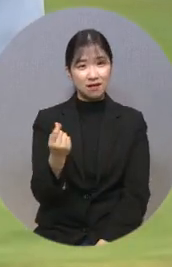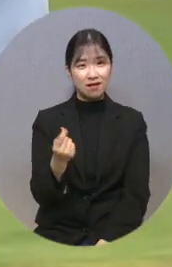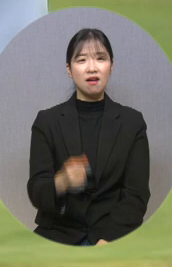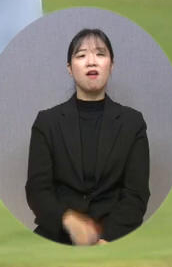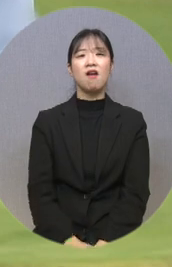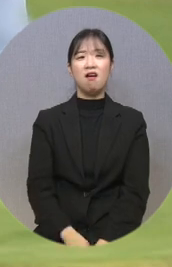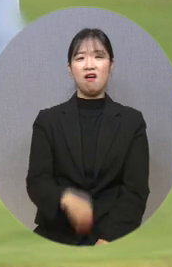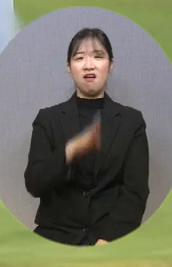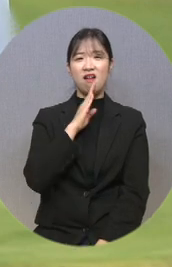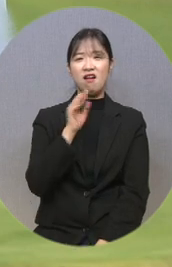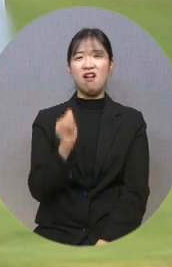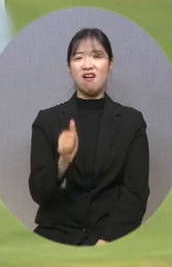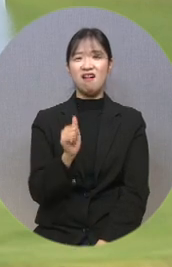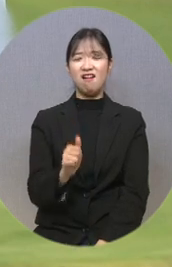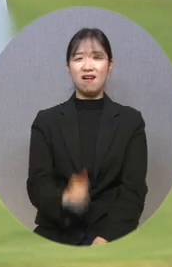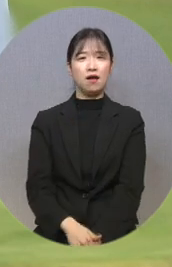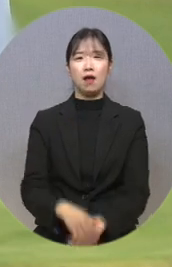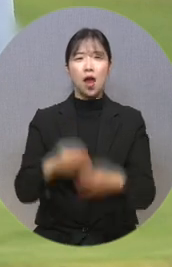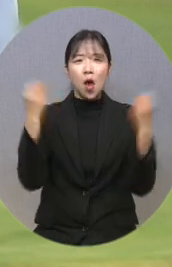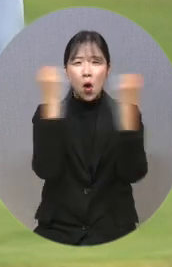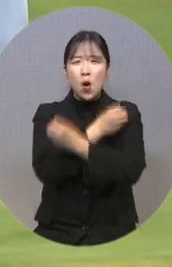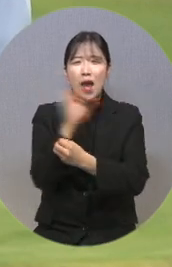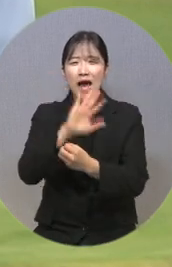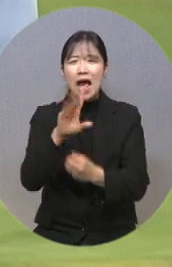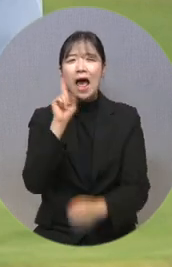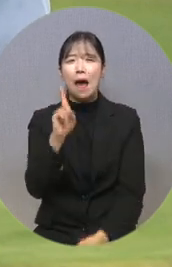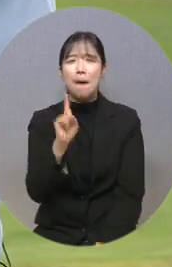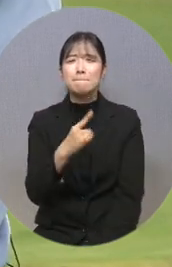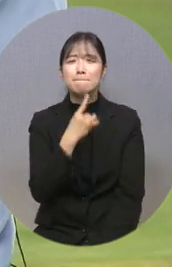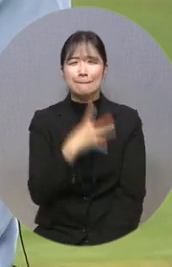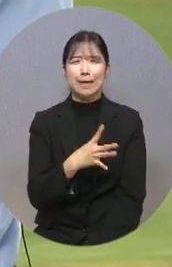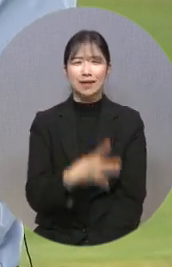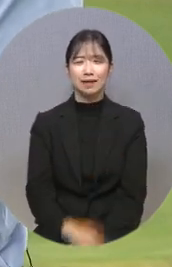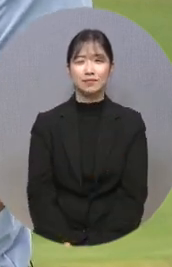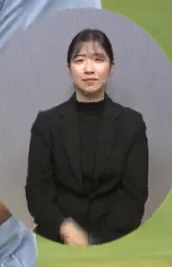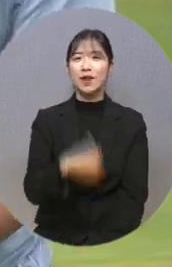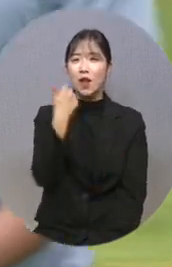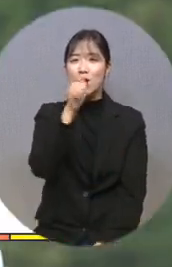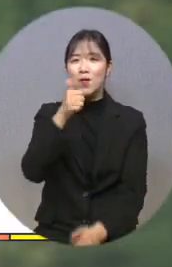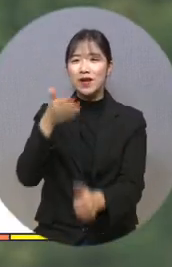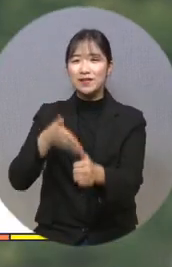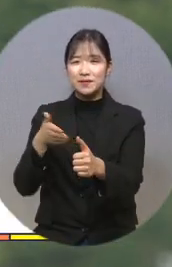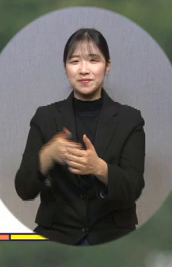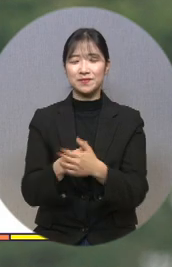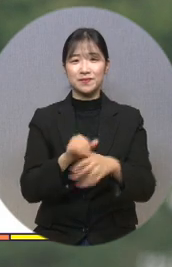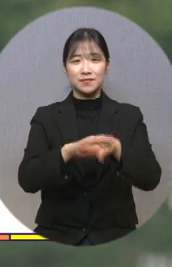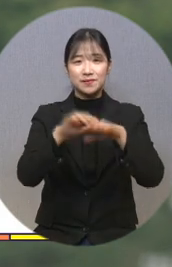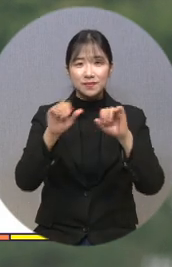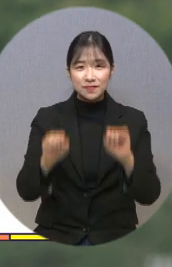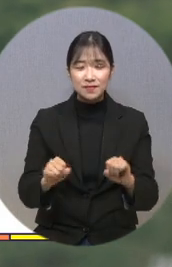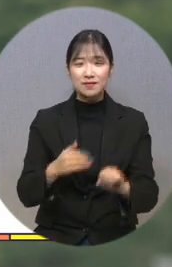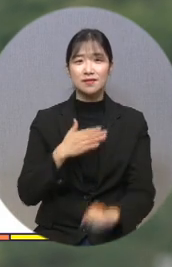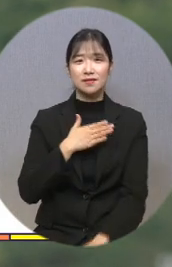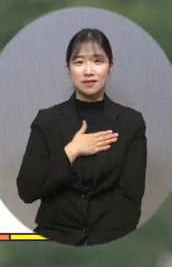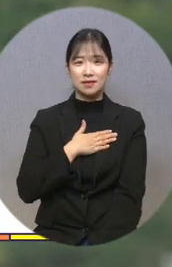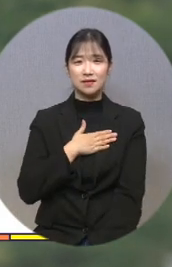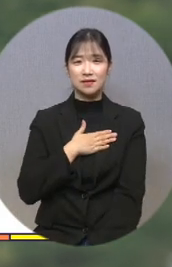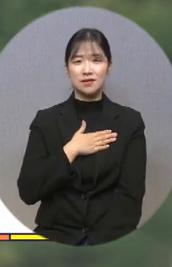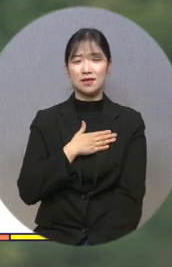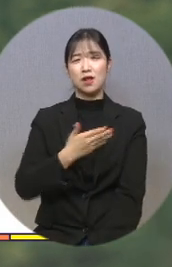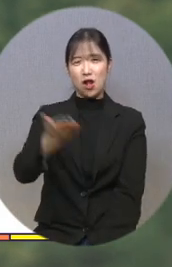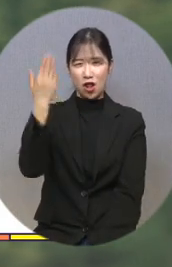그랬어요. 와, 대박입니다, 여러분. 절대 오해하지 마십시오. 자, 우선 그런 게 아니라. 자, 우선 자기소개 부탁드립니다. 네, 안녕하십니까. 저는 전